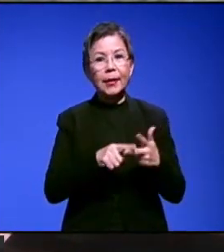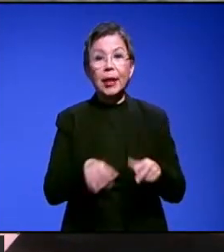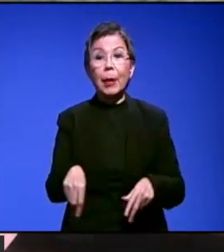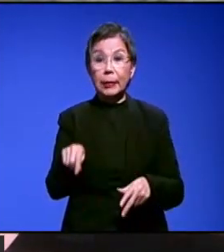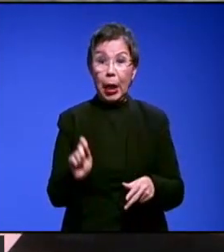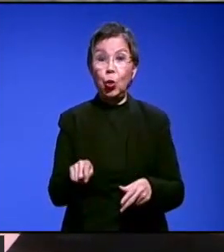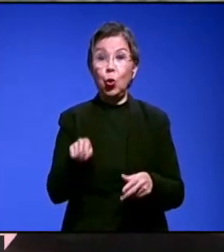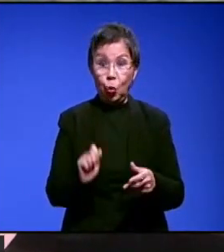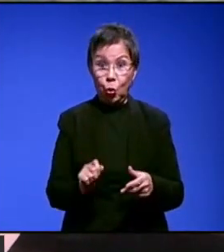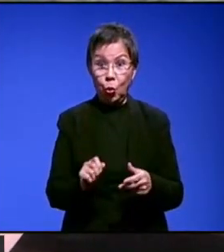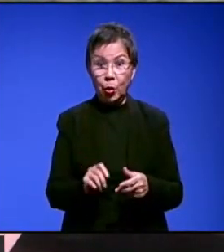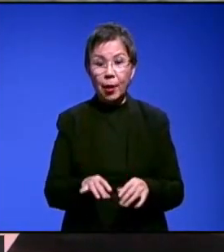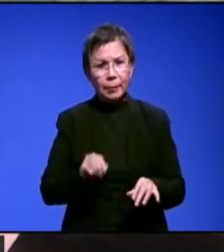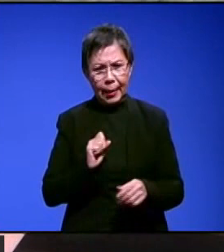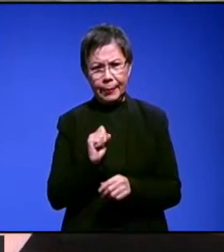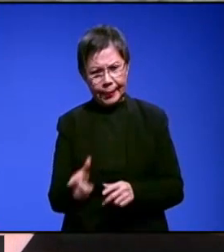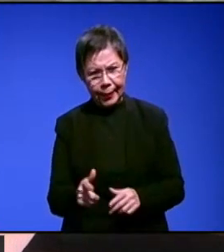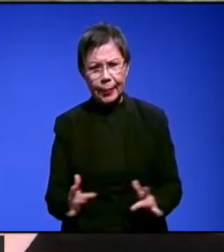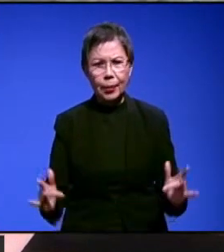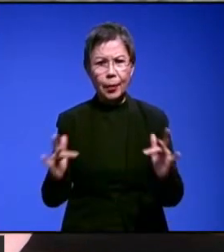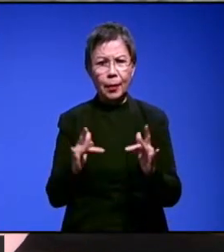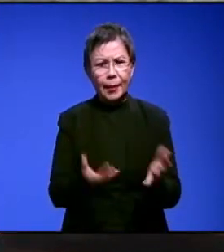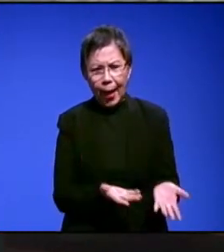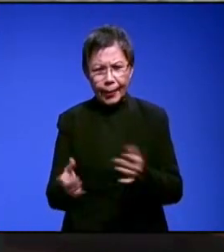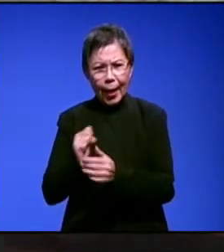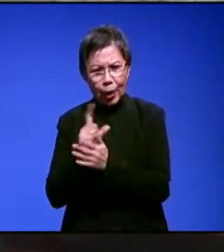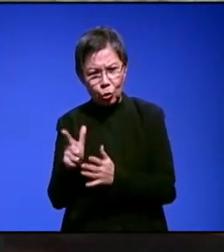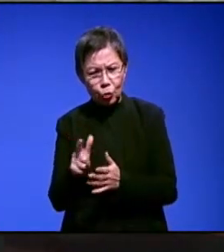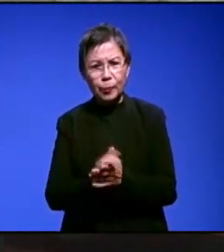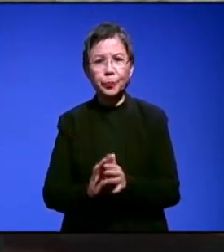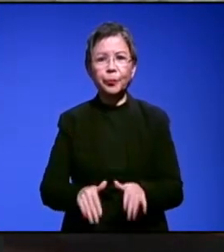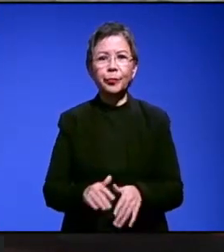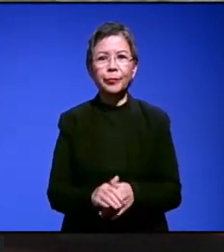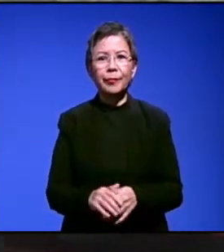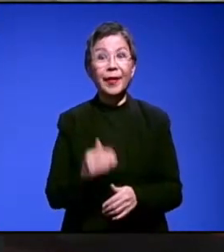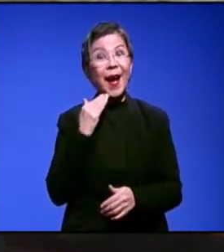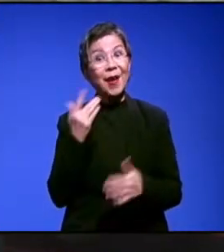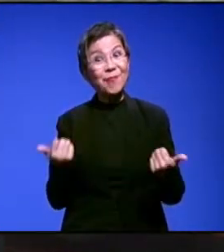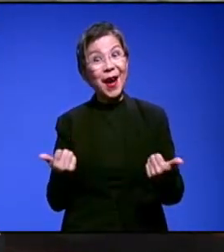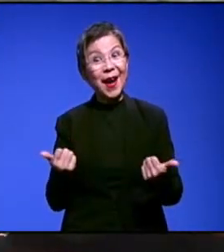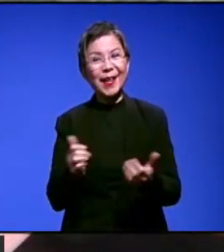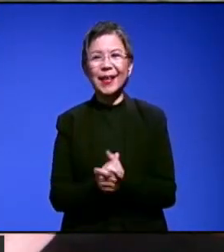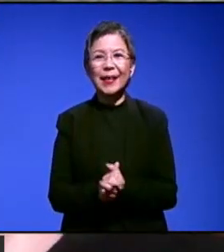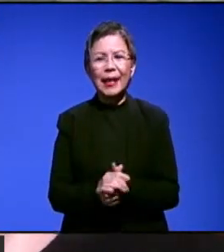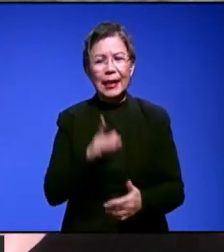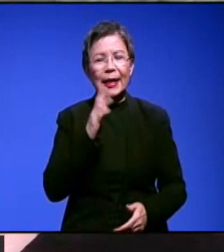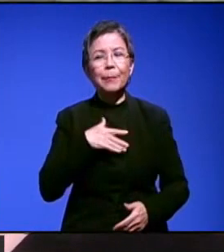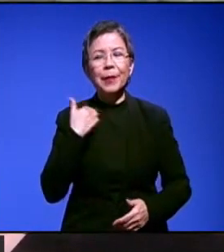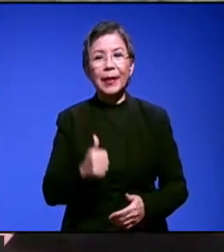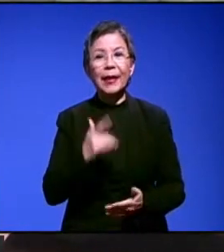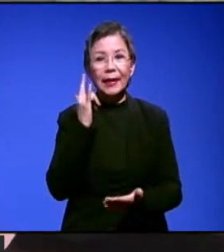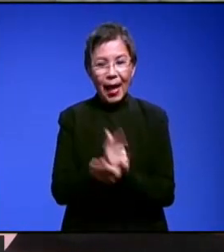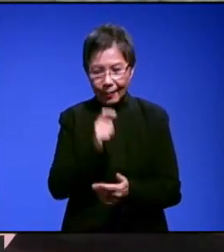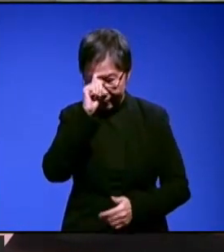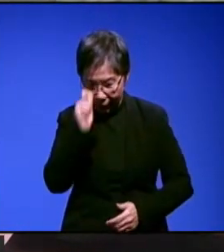sayuran aja ini bisa dipesan secara online dan diantarkan langsung ke rumah. Sah-sah aja kan, selama kita masih menaati peraturan pemerintah